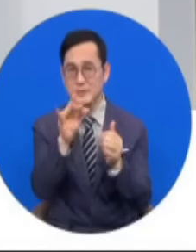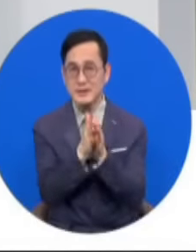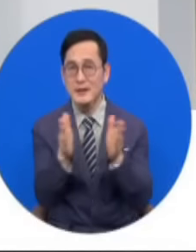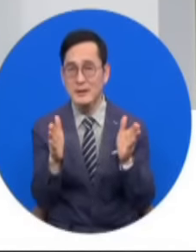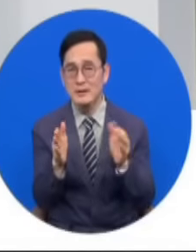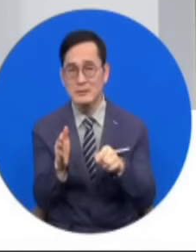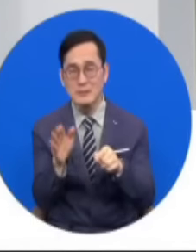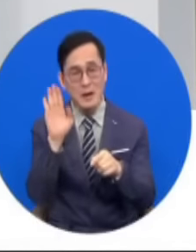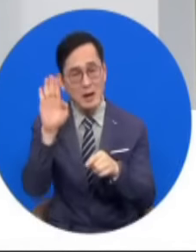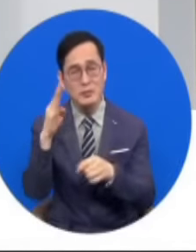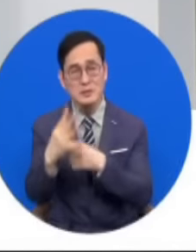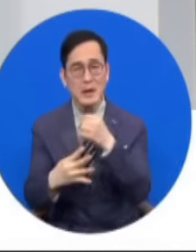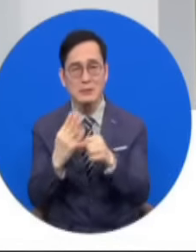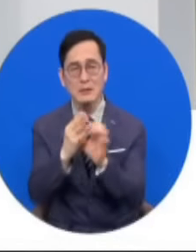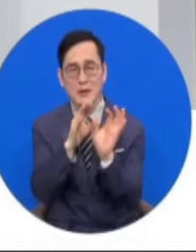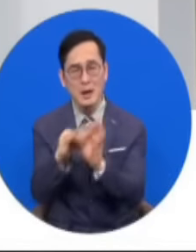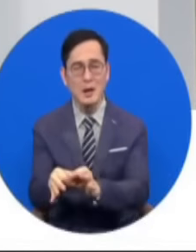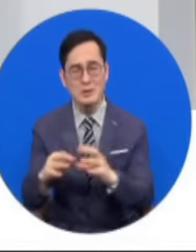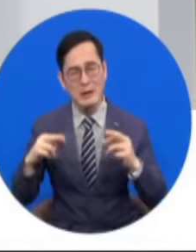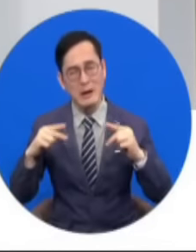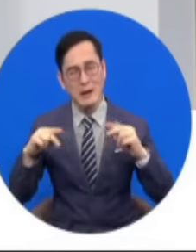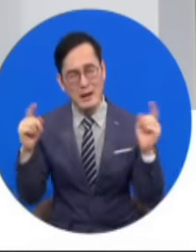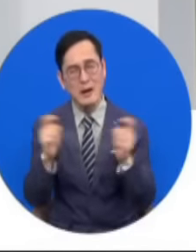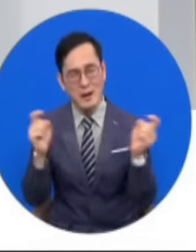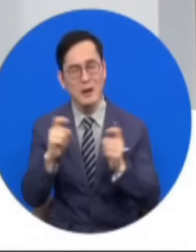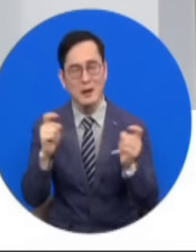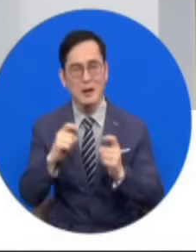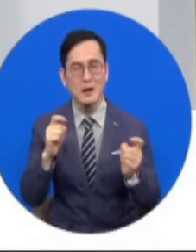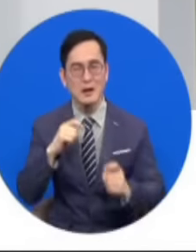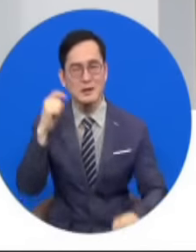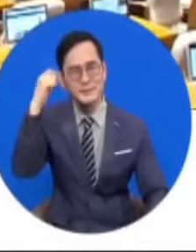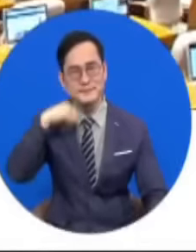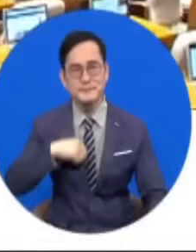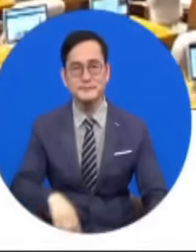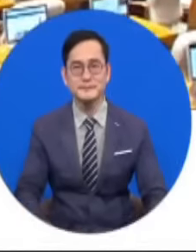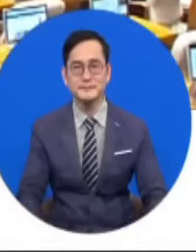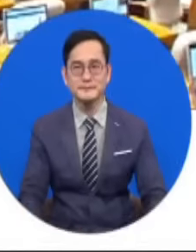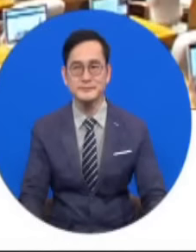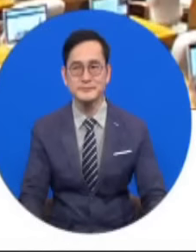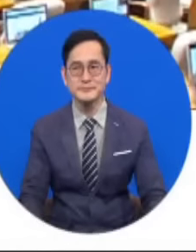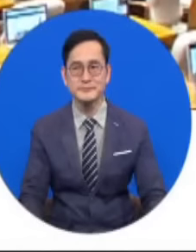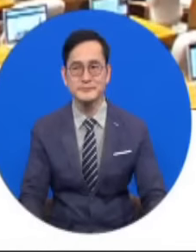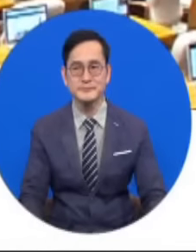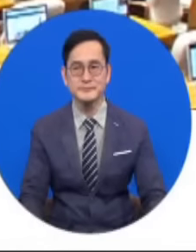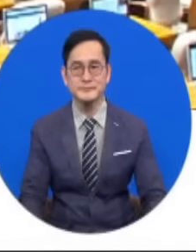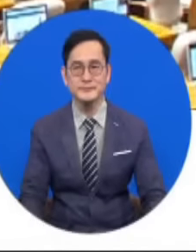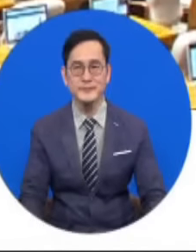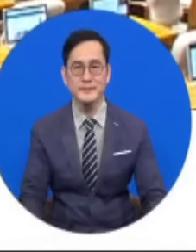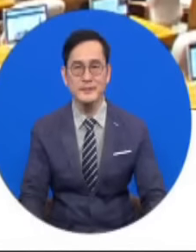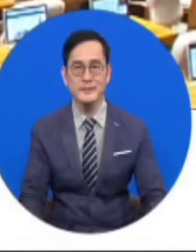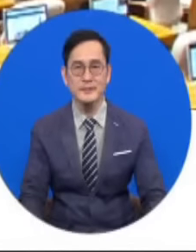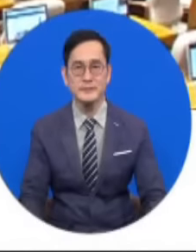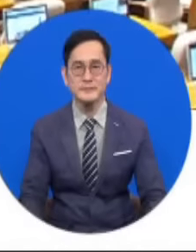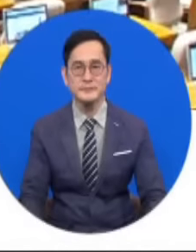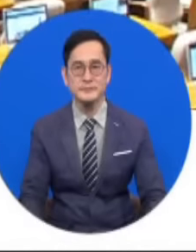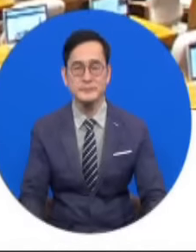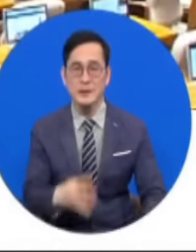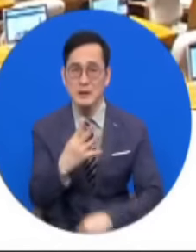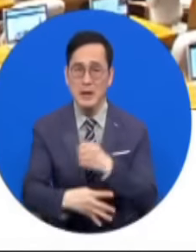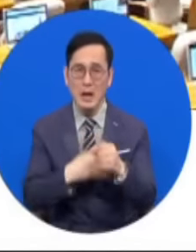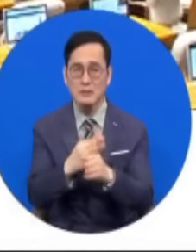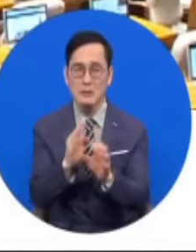4년 내내 저런 모습을 보여줄 수밖에 없을 것 같다는 전망이 가능할 것 같습니다 4년 후의 모습을 4년 동안